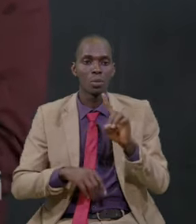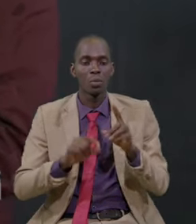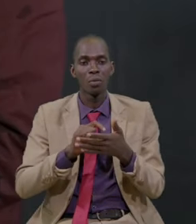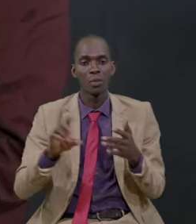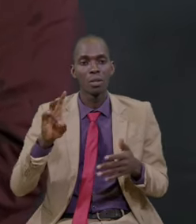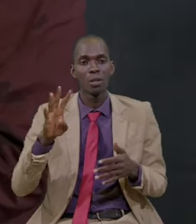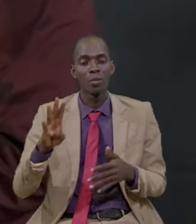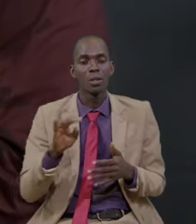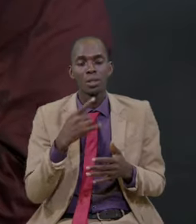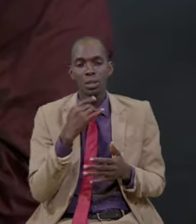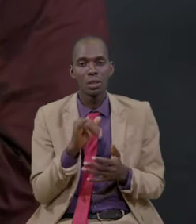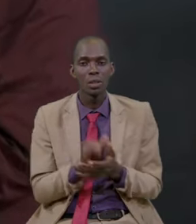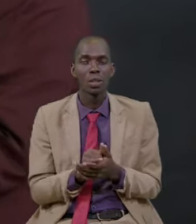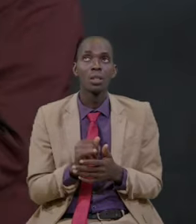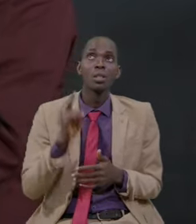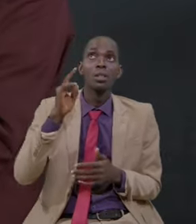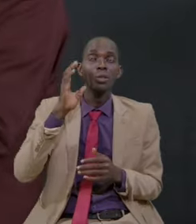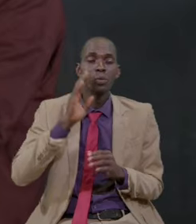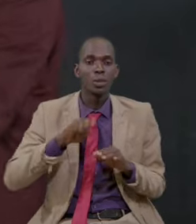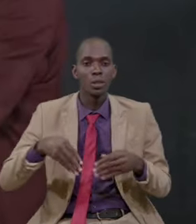Qu'il nous accordera,